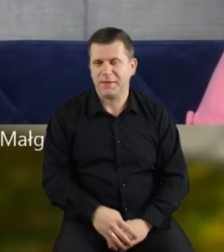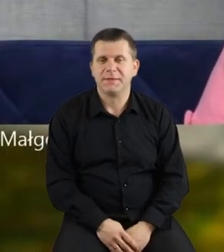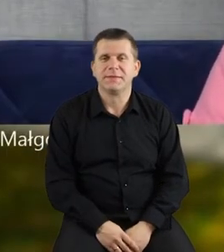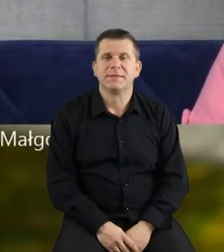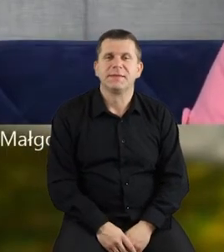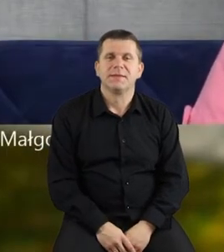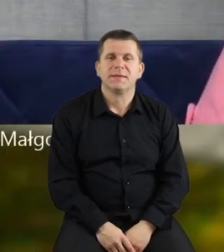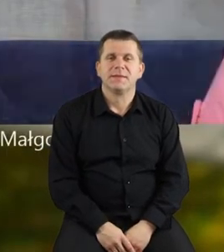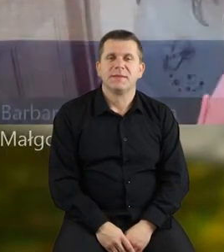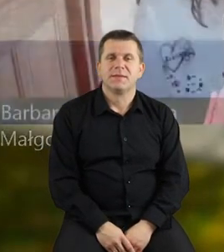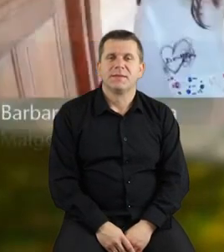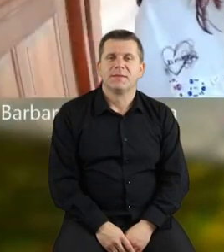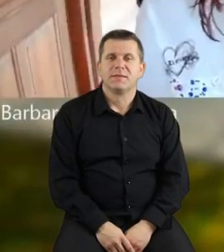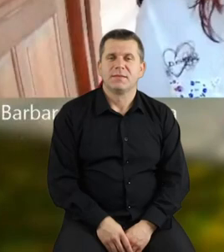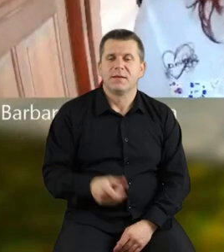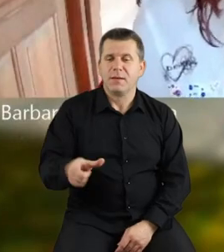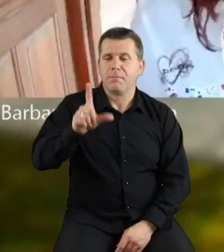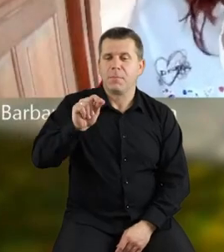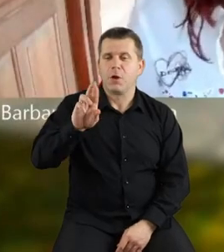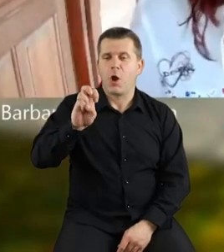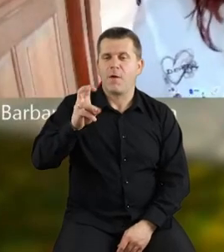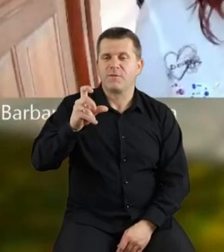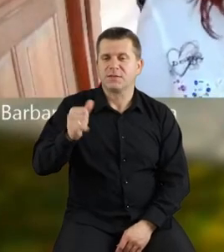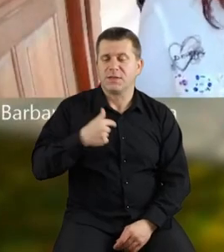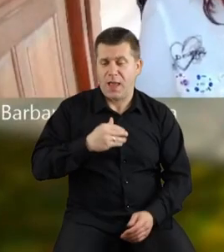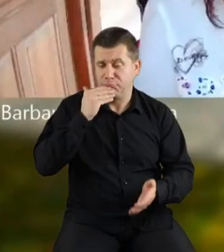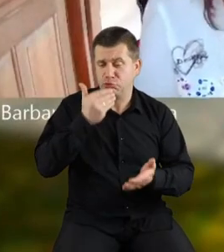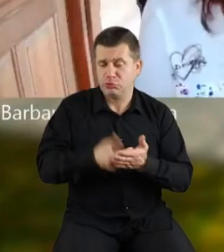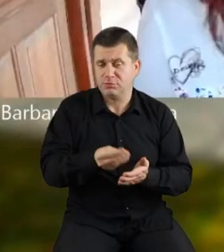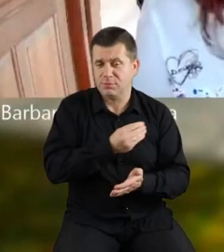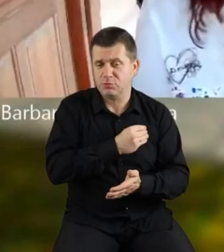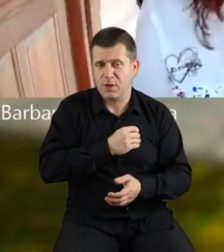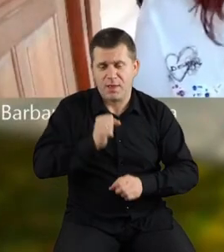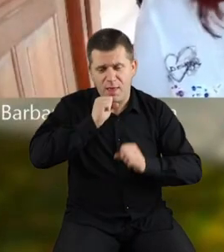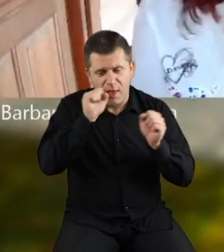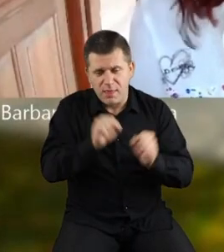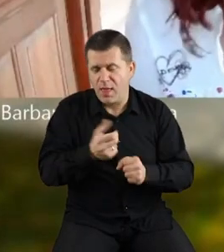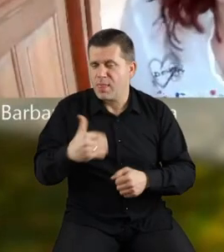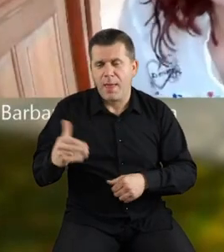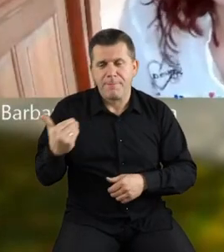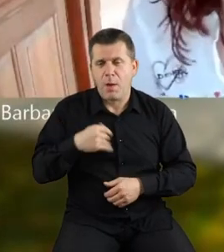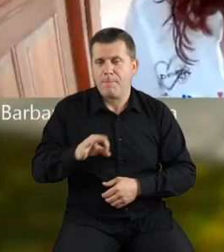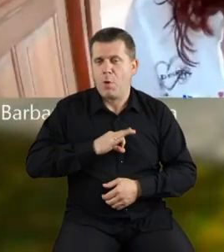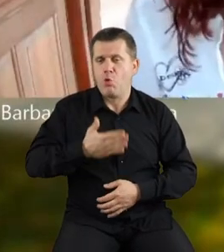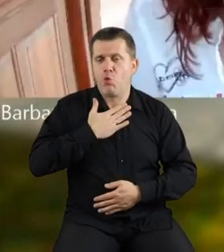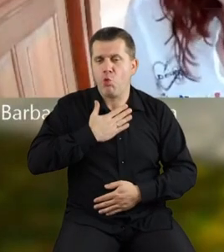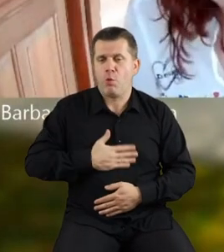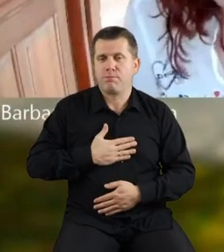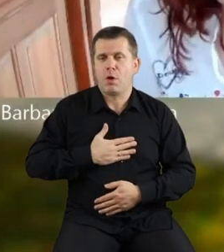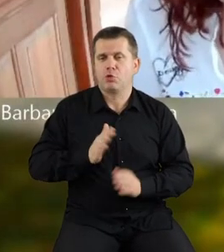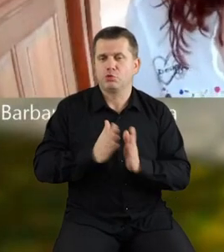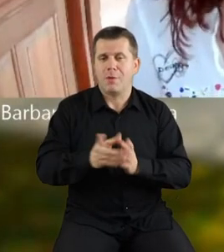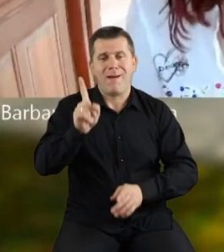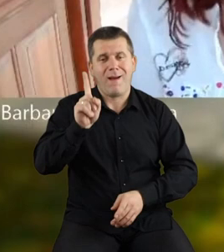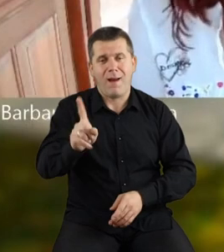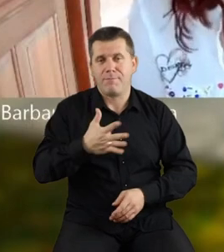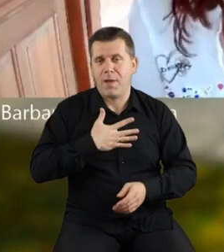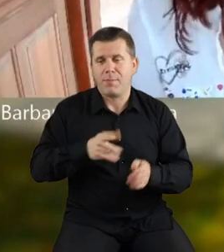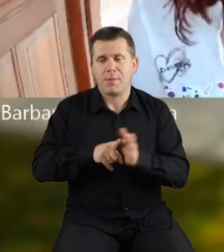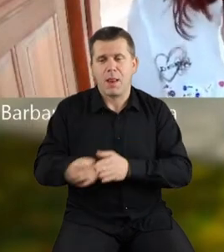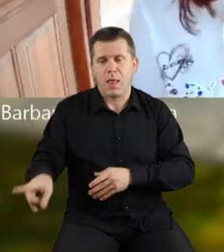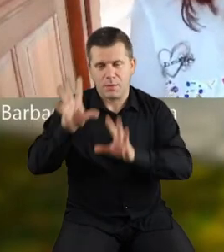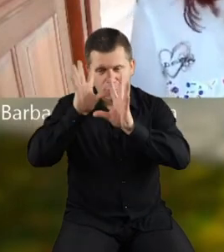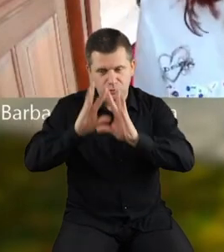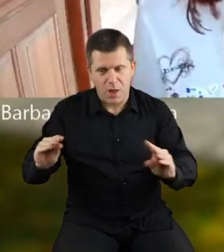nudne. No i jeśli chodzi o Prowincję, przyznam szczerze, że nigdy nie była moją ulubioną książką,